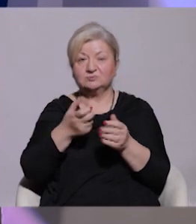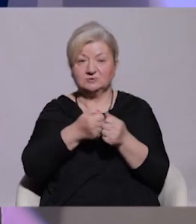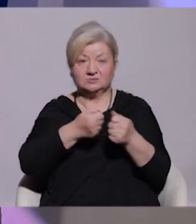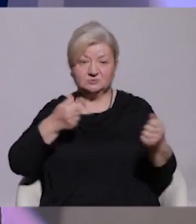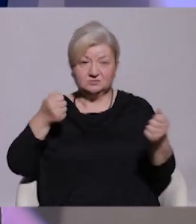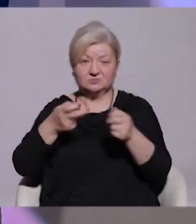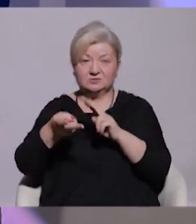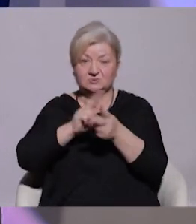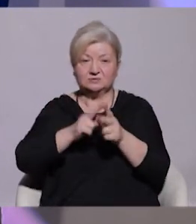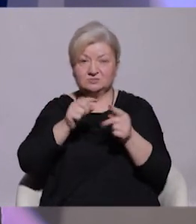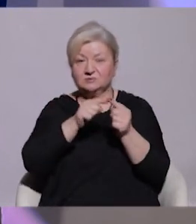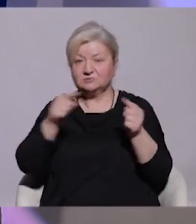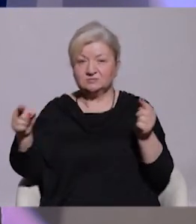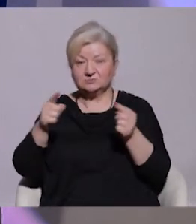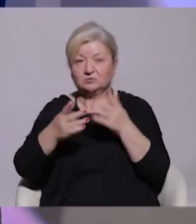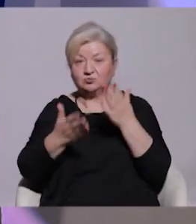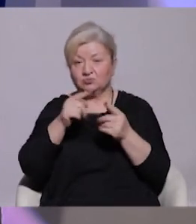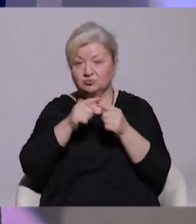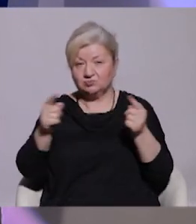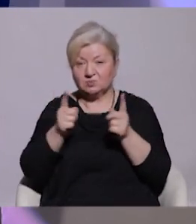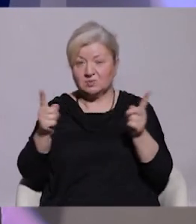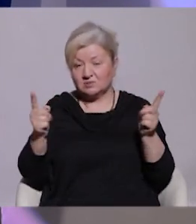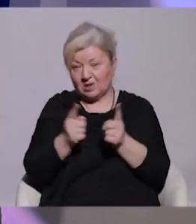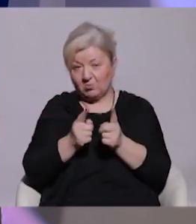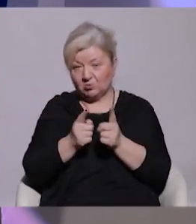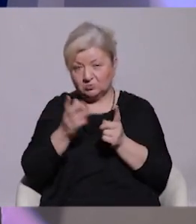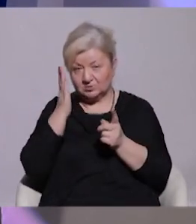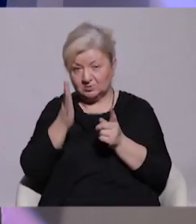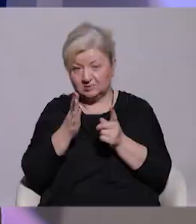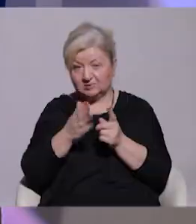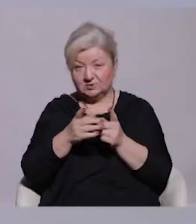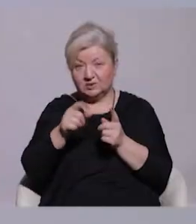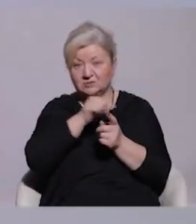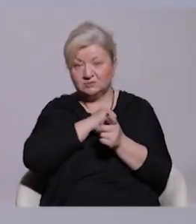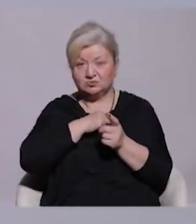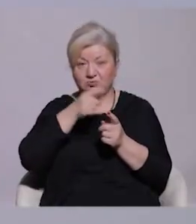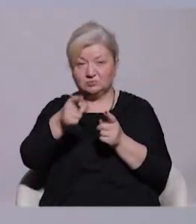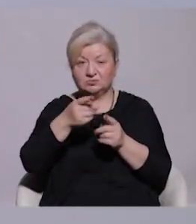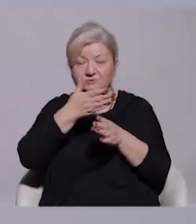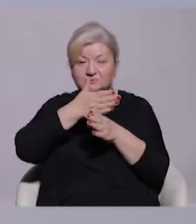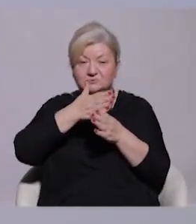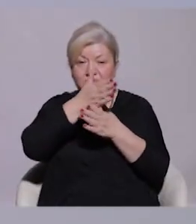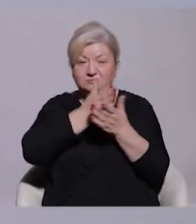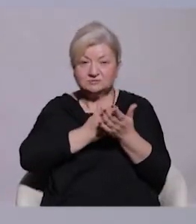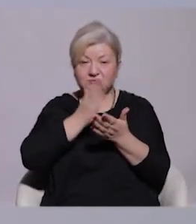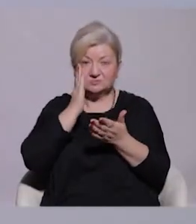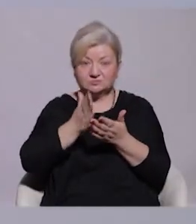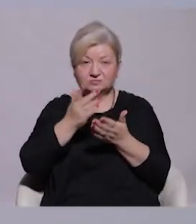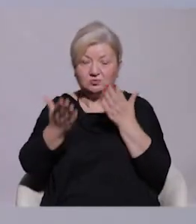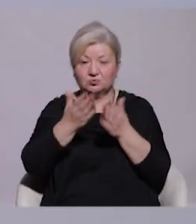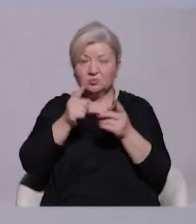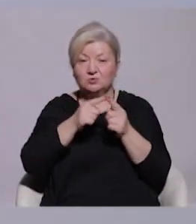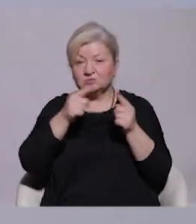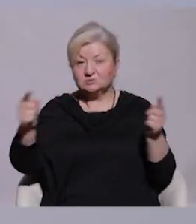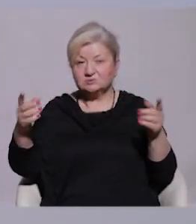რომ სიმის სიგრძე იცვლება, ხო? და თუ ეს სიგრძე დამოკლდა, ხო, შეხედეთ, თვითონ აი ეს წილადიც მნიშვნელშია, ხო, სიგრძე